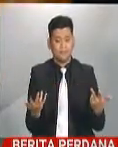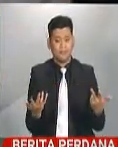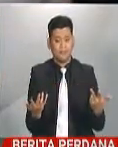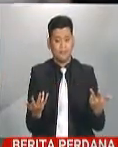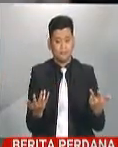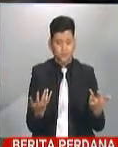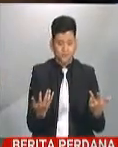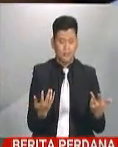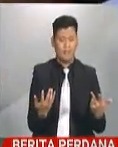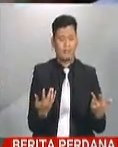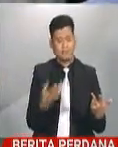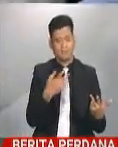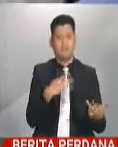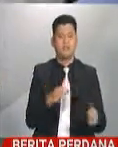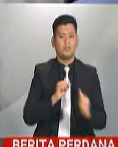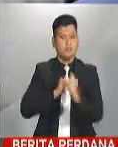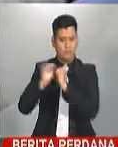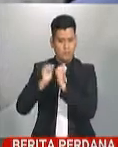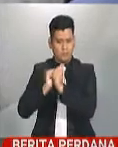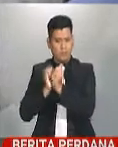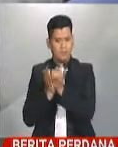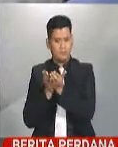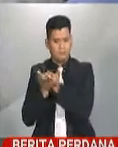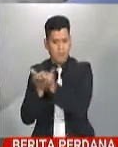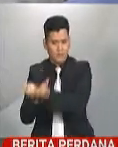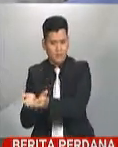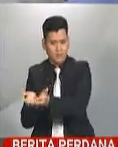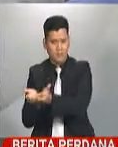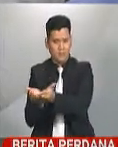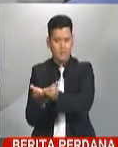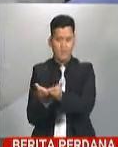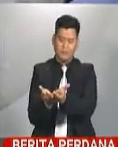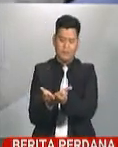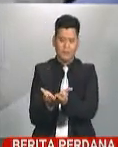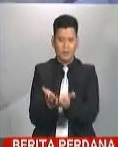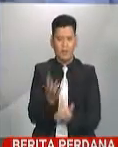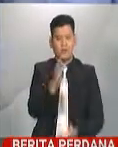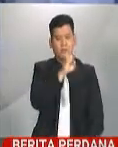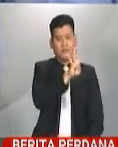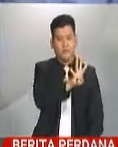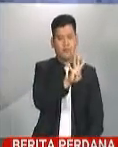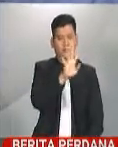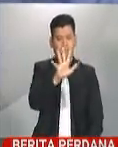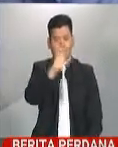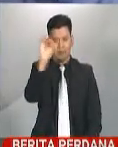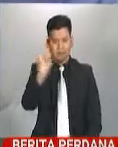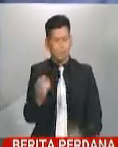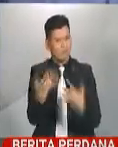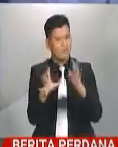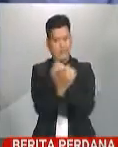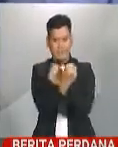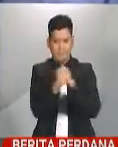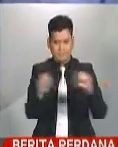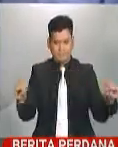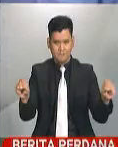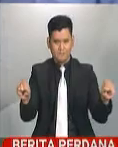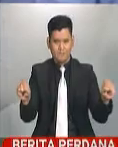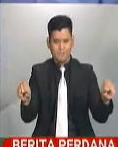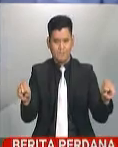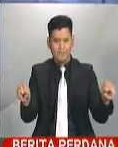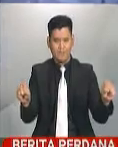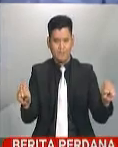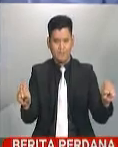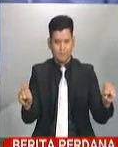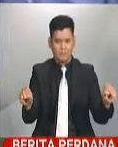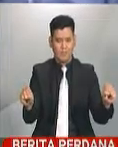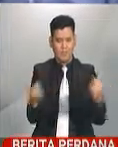Sukan pelayaran kita sudah mencecah about 45%. Beliau ditemui dalam sidang media sempena